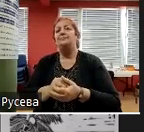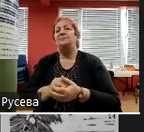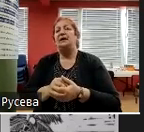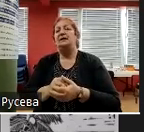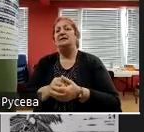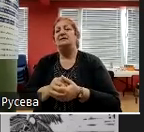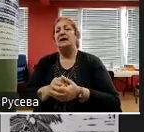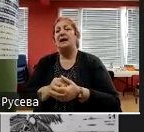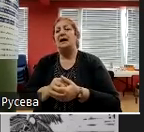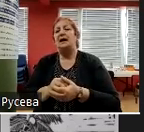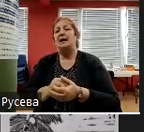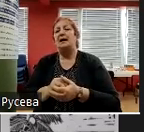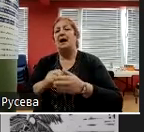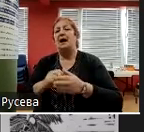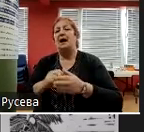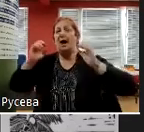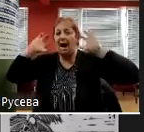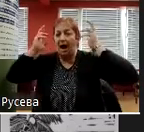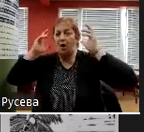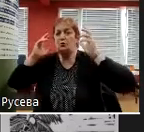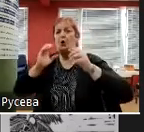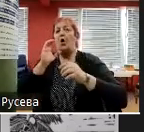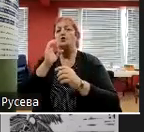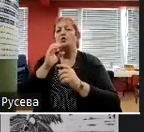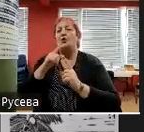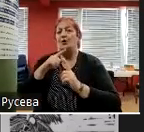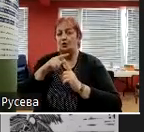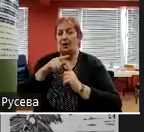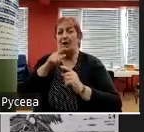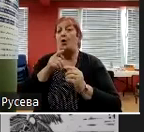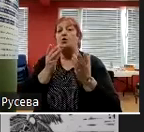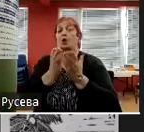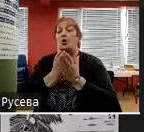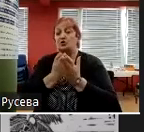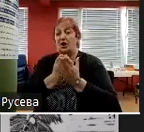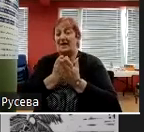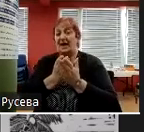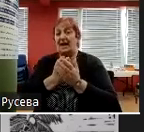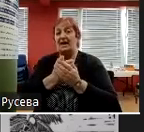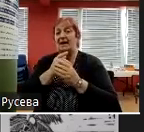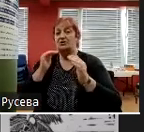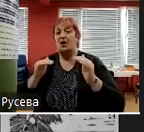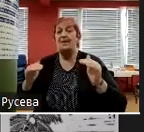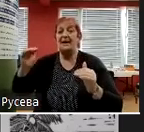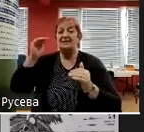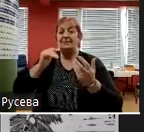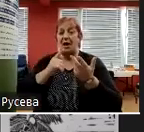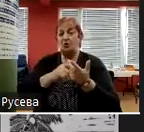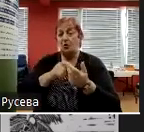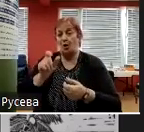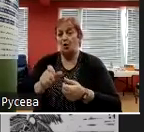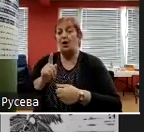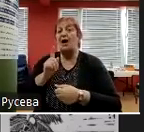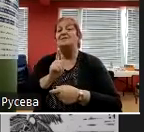аудио софтуер, който го чете, така че максимално голям брой хора да